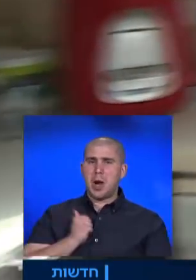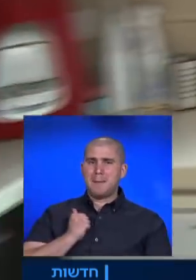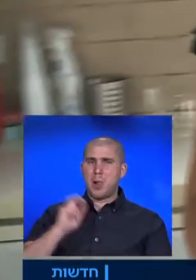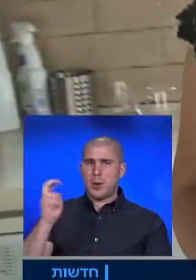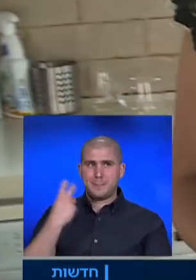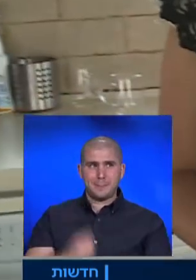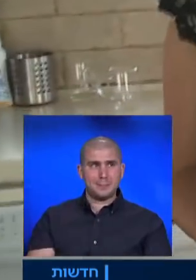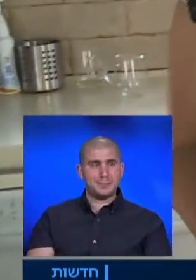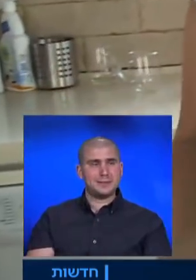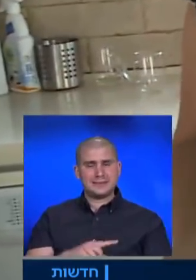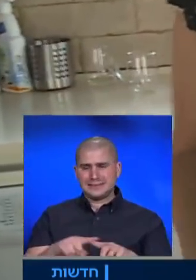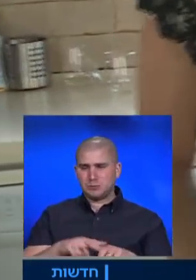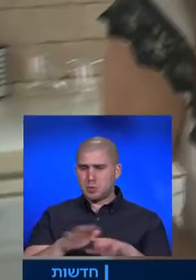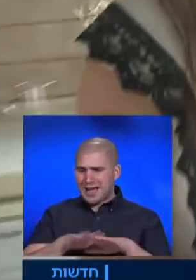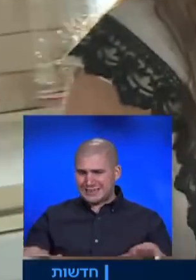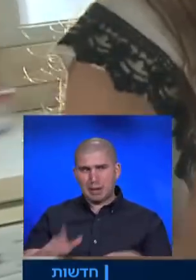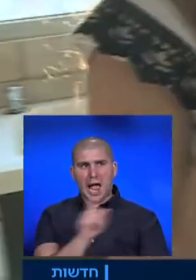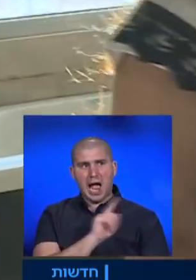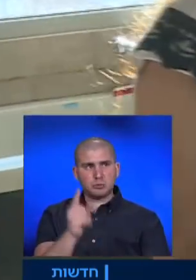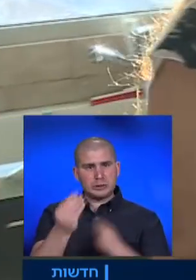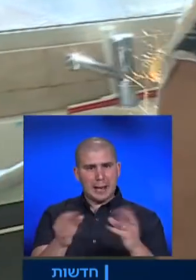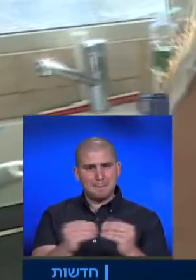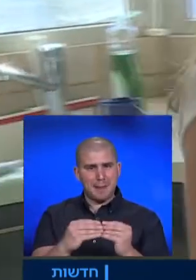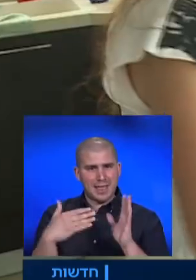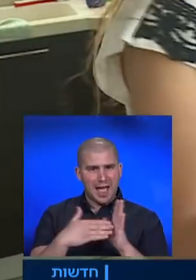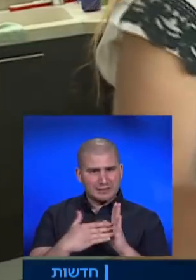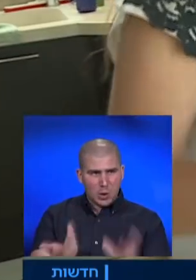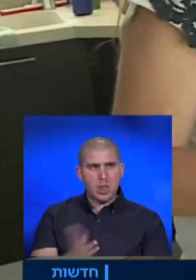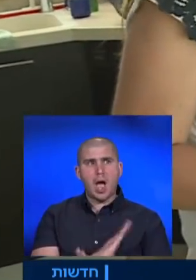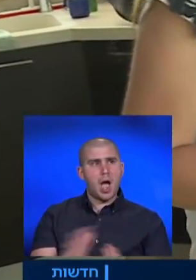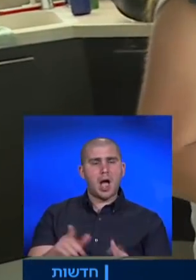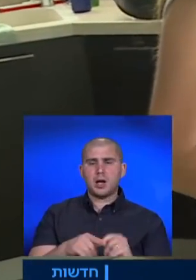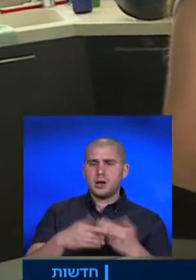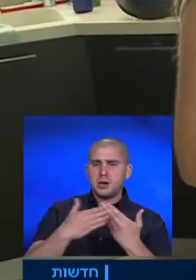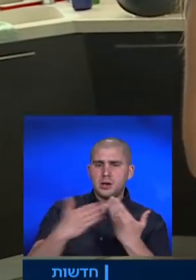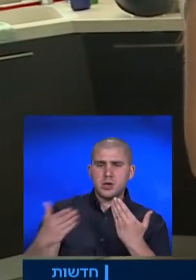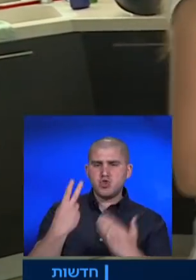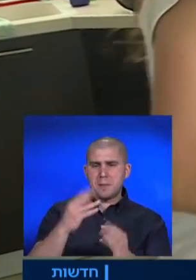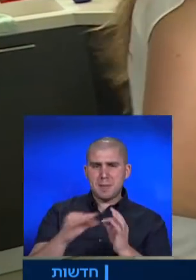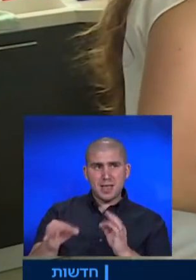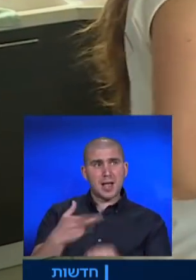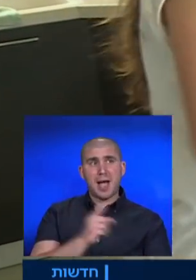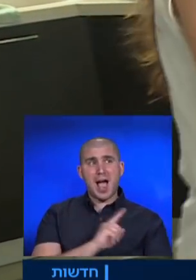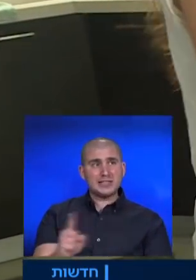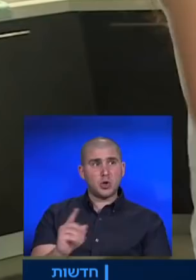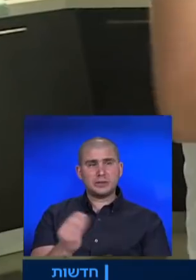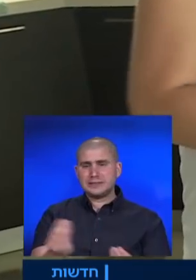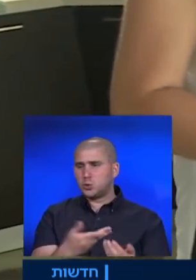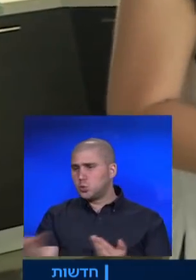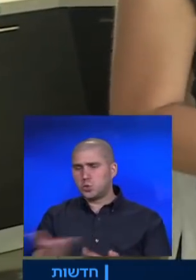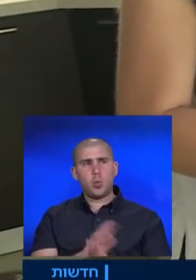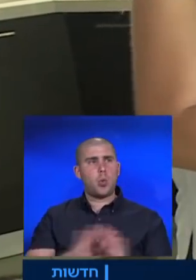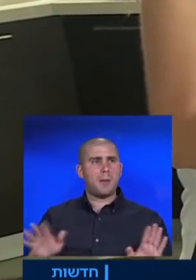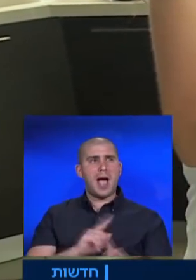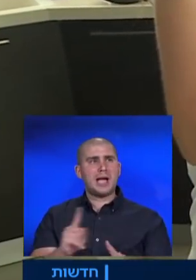על הרצפה, אסור להם לשחק ביחד בהפסקות, רק במרחק 2 מטר. גם אסור לנו להעביר ציוד אחת מהשנייה, אסור להעביר ציוד